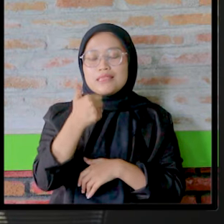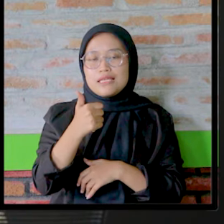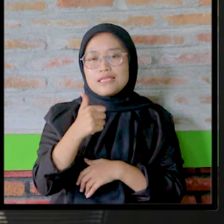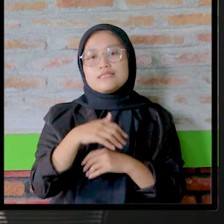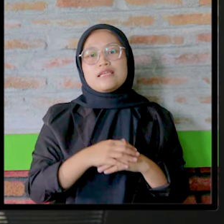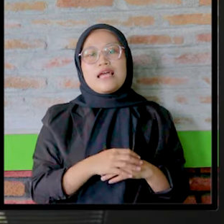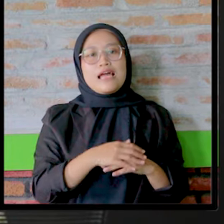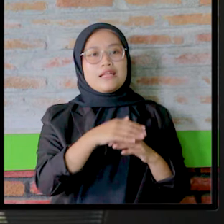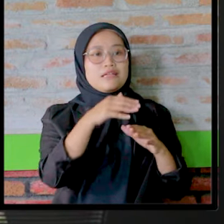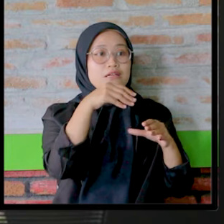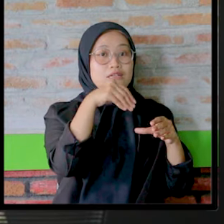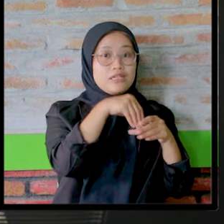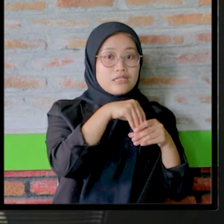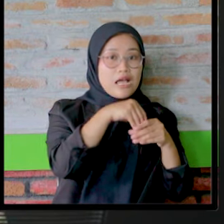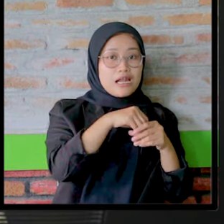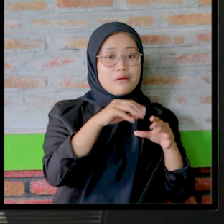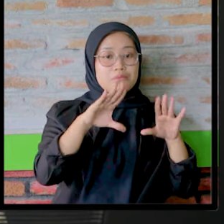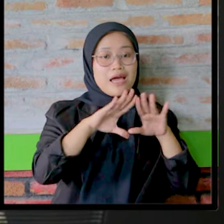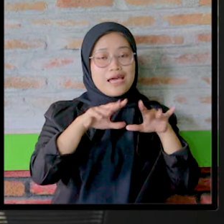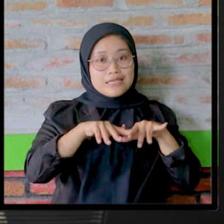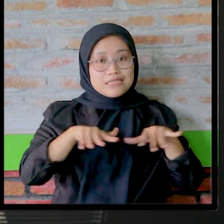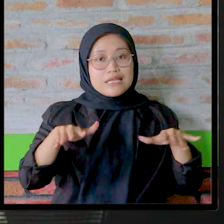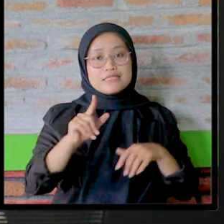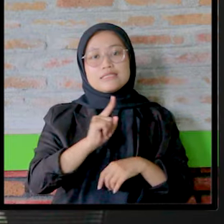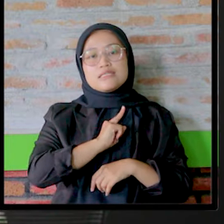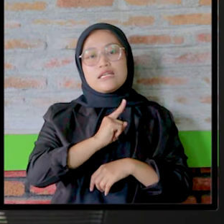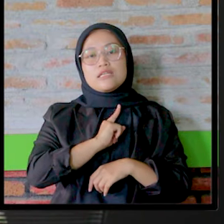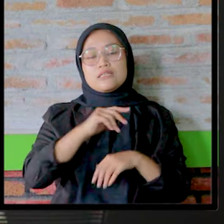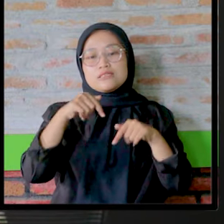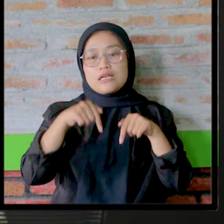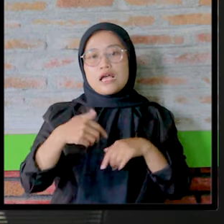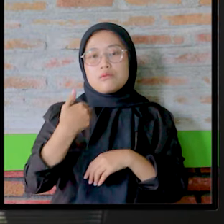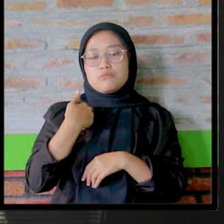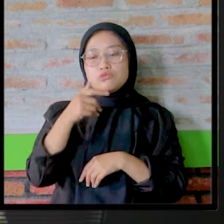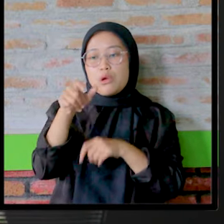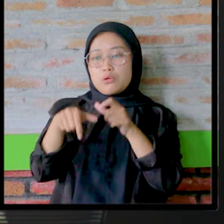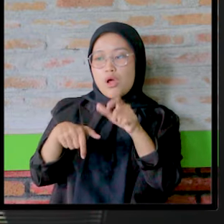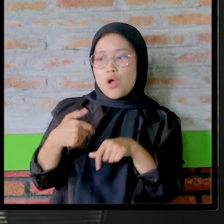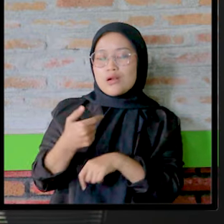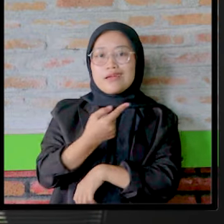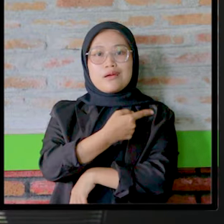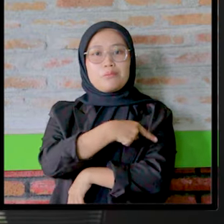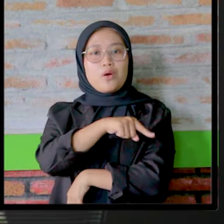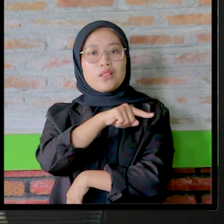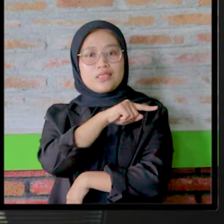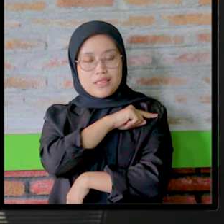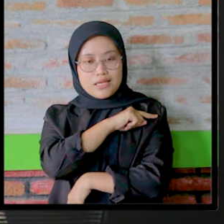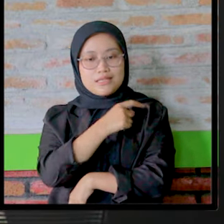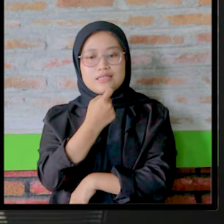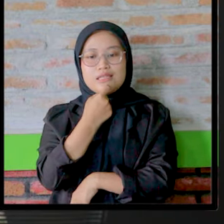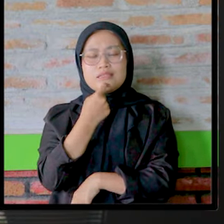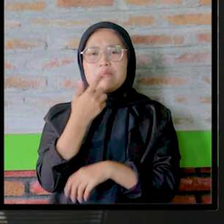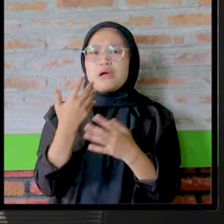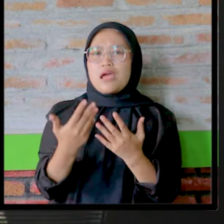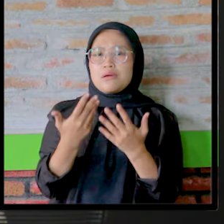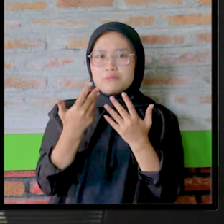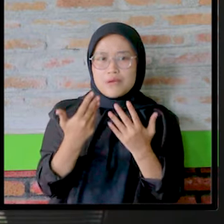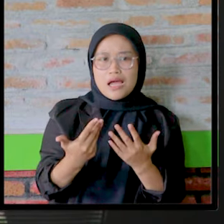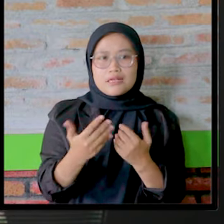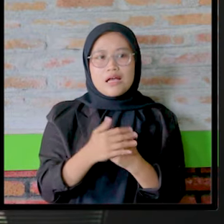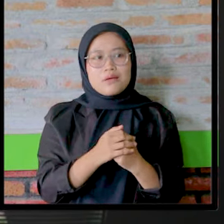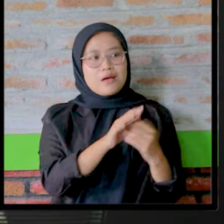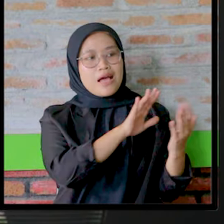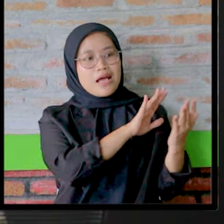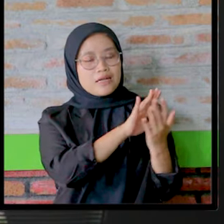Aisah sendiri sekarang memiliki apa ee orang-orang yang berkompeten begitu ya terkait Bagaimana menangani atau